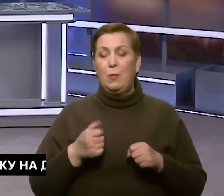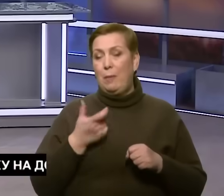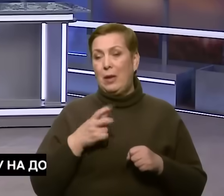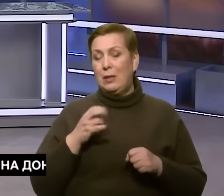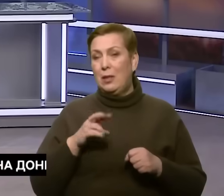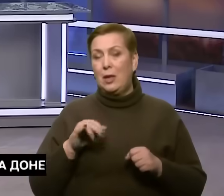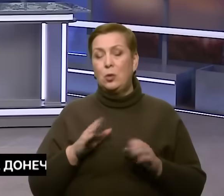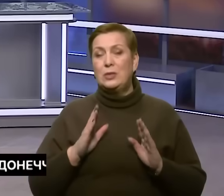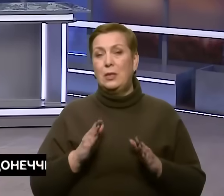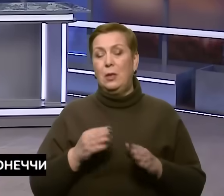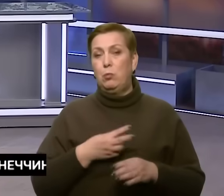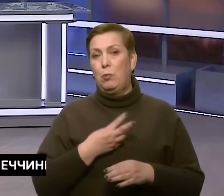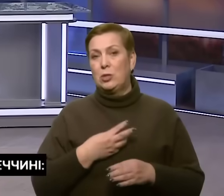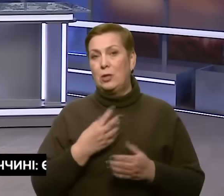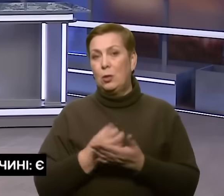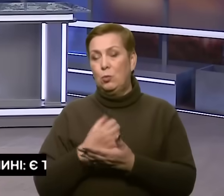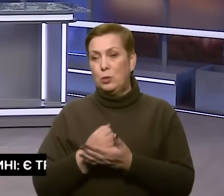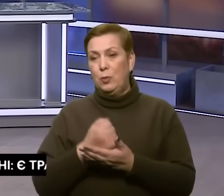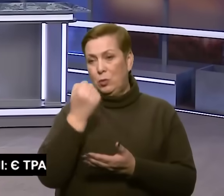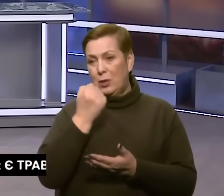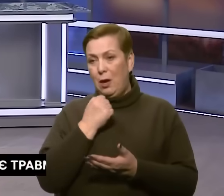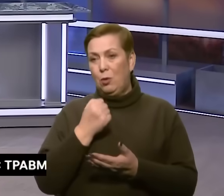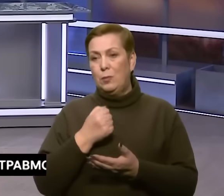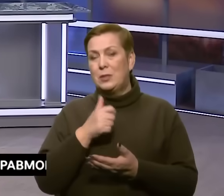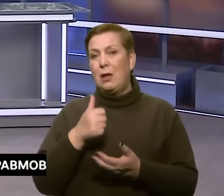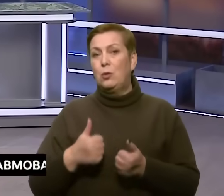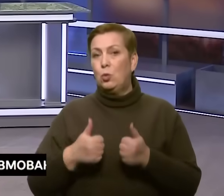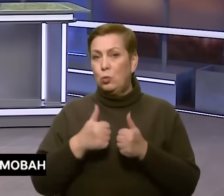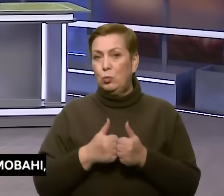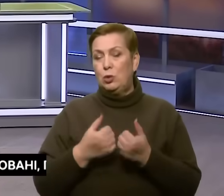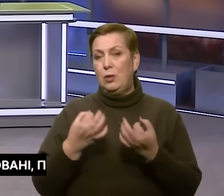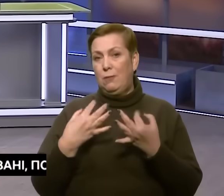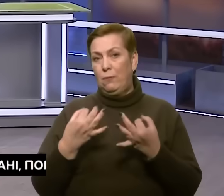що долучаєтесь, інформуєте і працюєте. Наталія